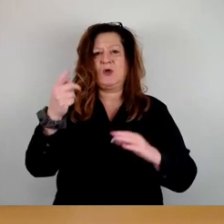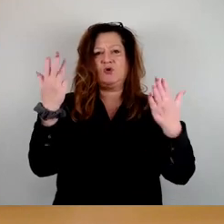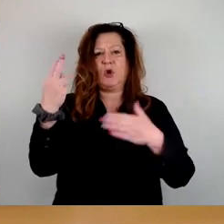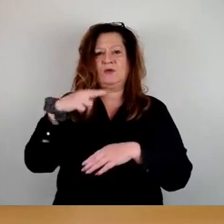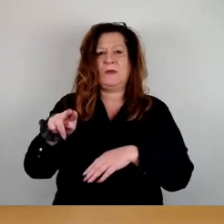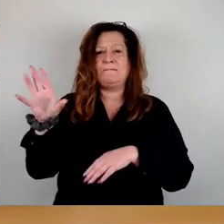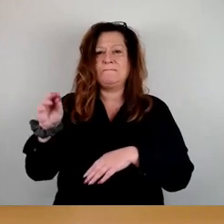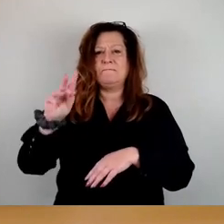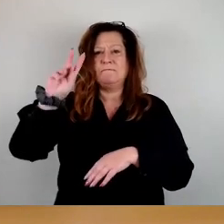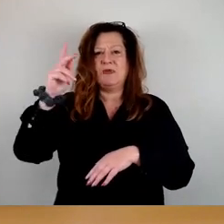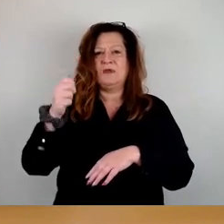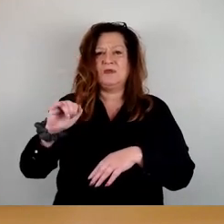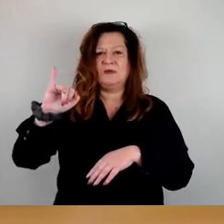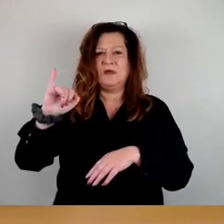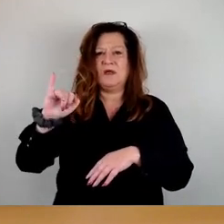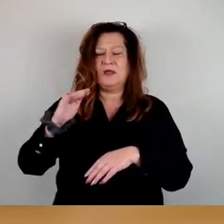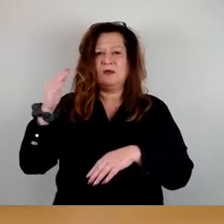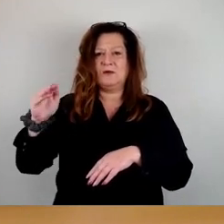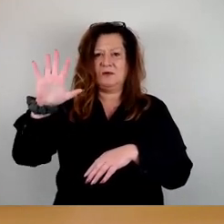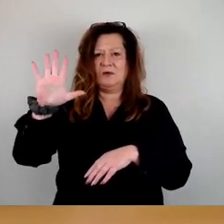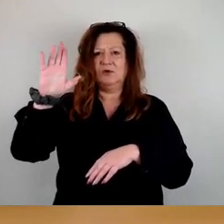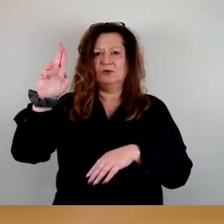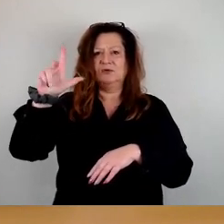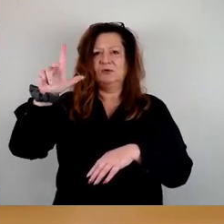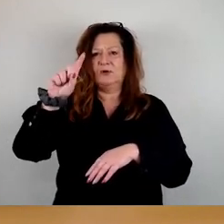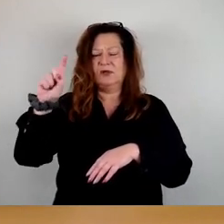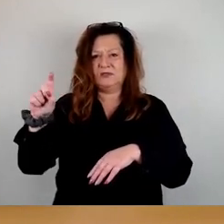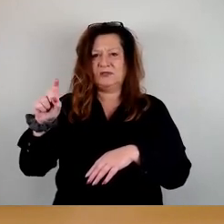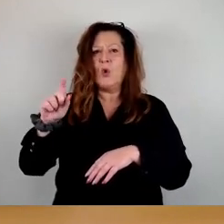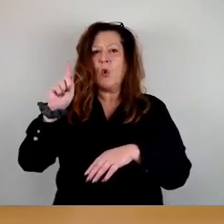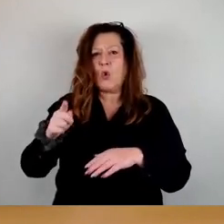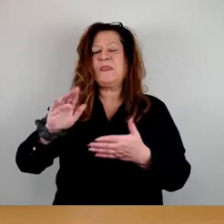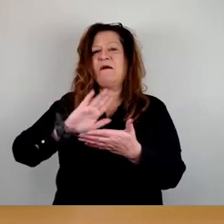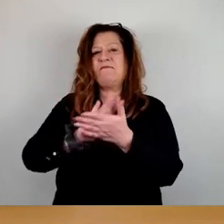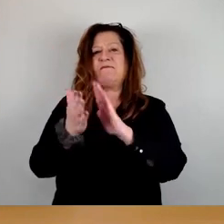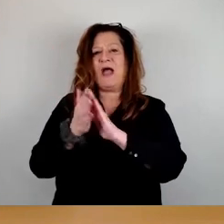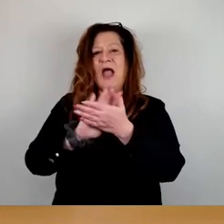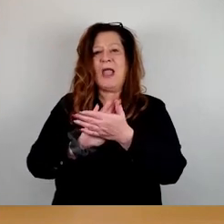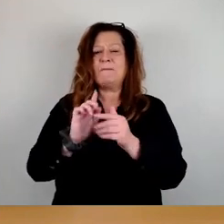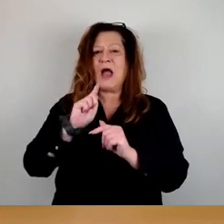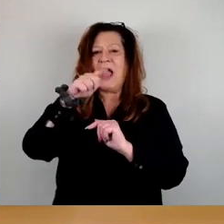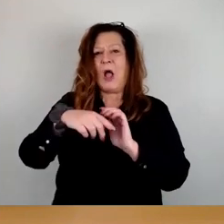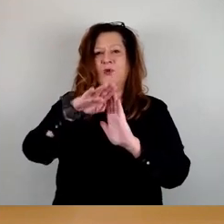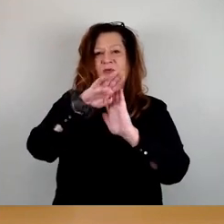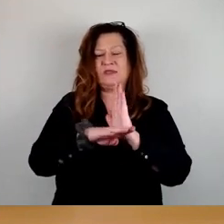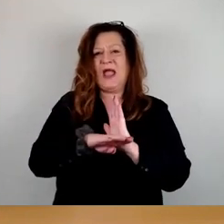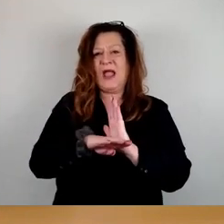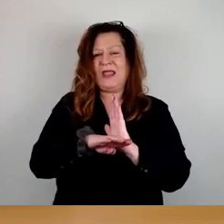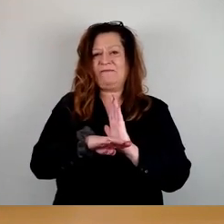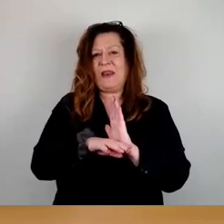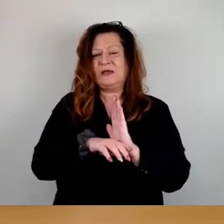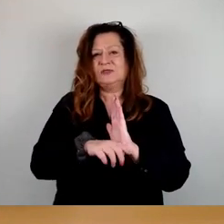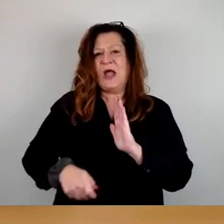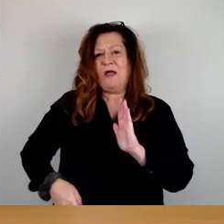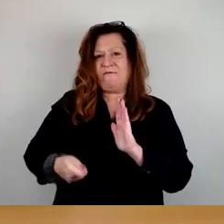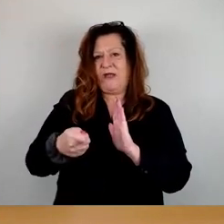zum nächstmöglichen Zeitpunkt und stimmt der Vereinbarung einer außertariflichen Vergütung zu. Soweit die Bekanntgabe der